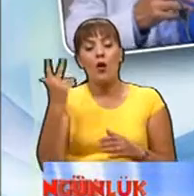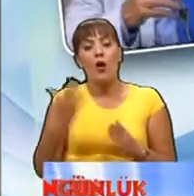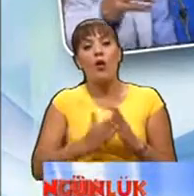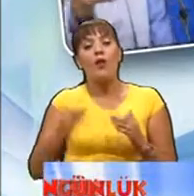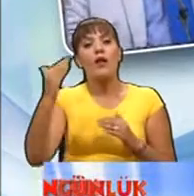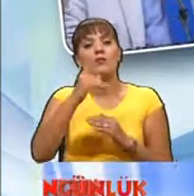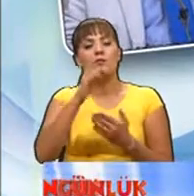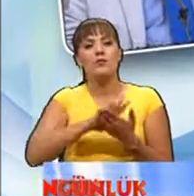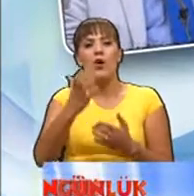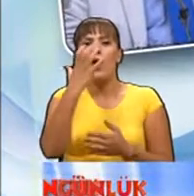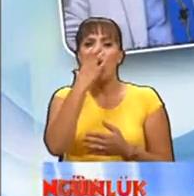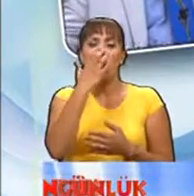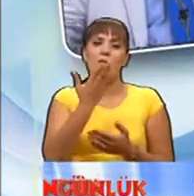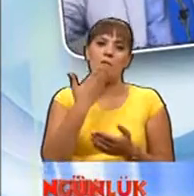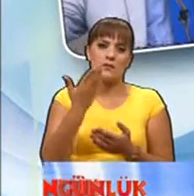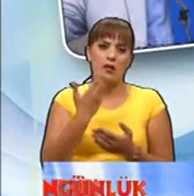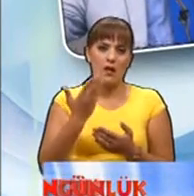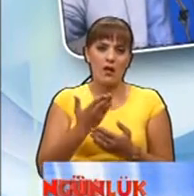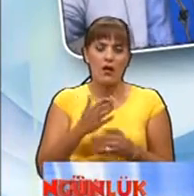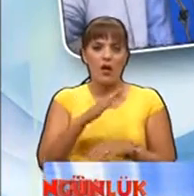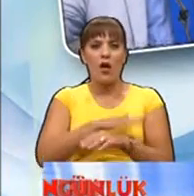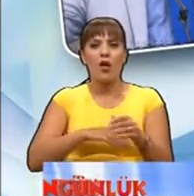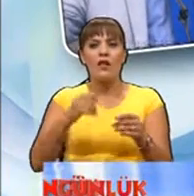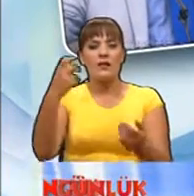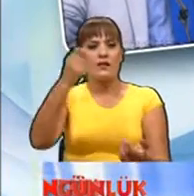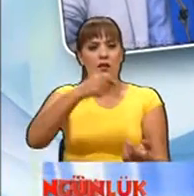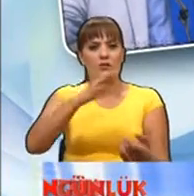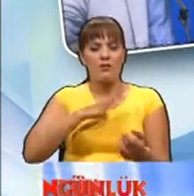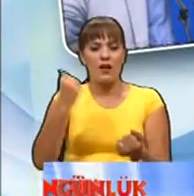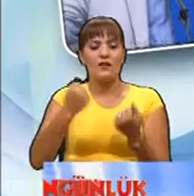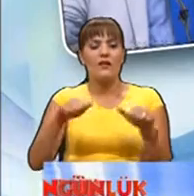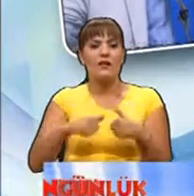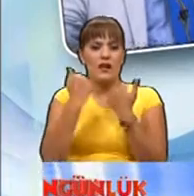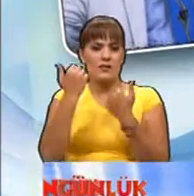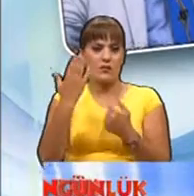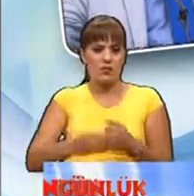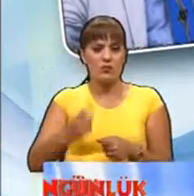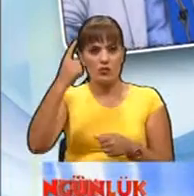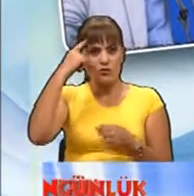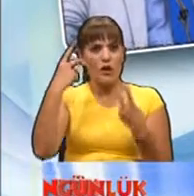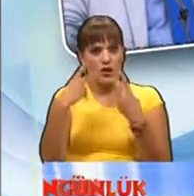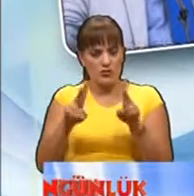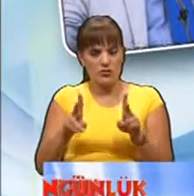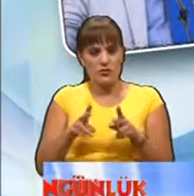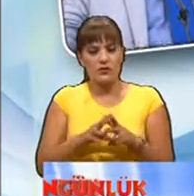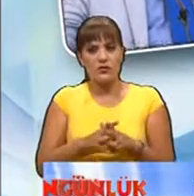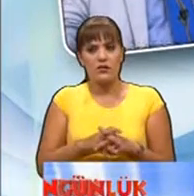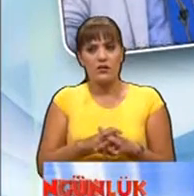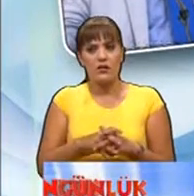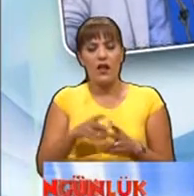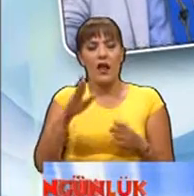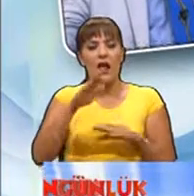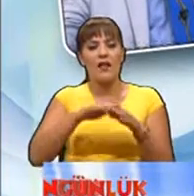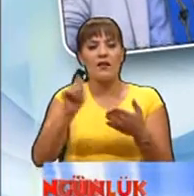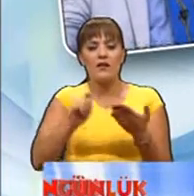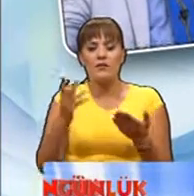durum. Yoğun bakımda. Kollarında serum var. Trafik kazası geçirmiş. Şuuru açık. El